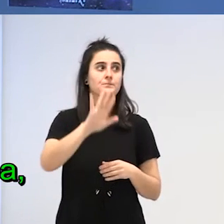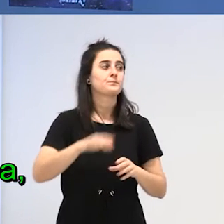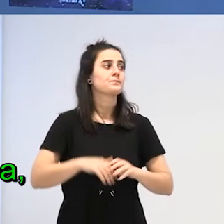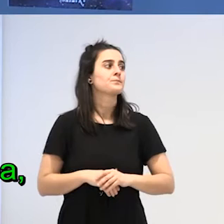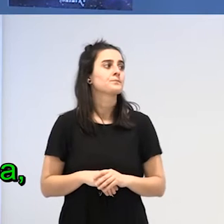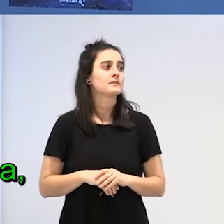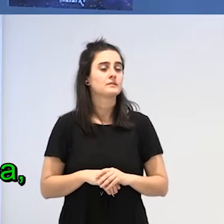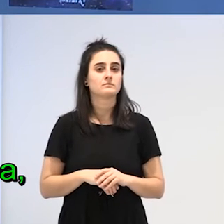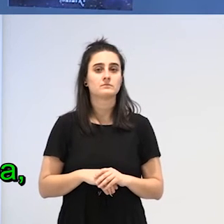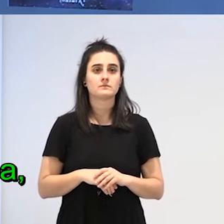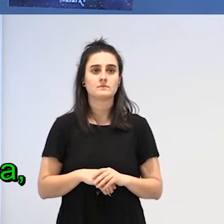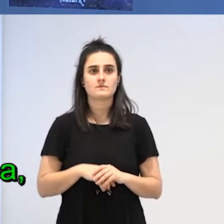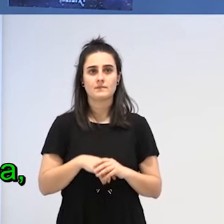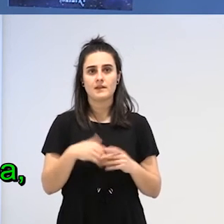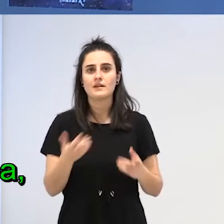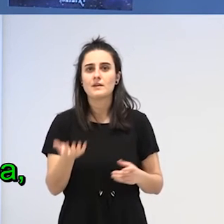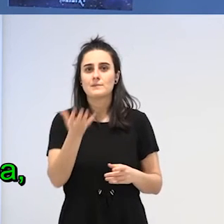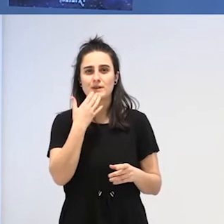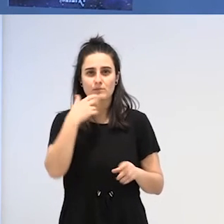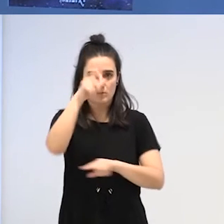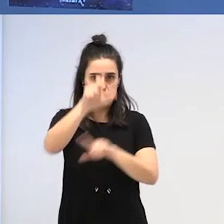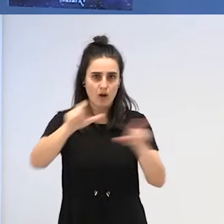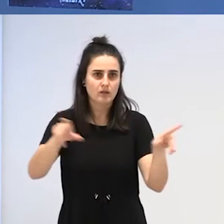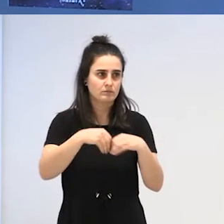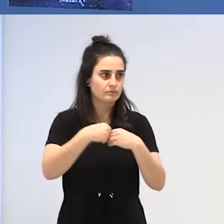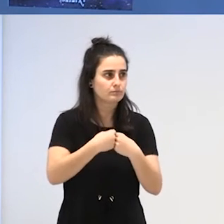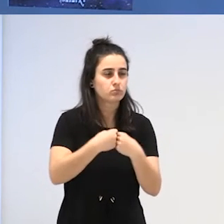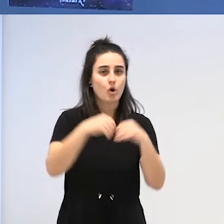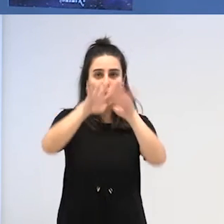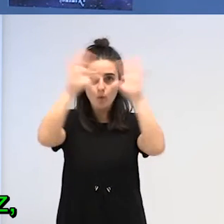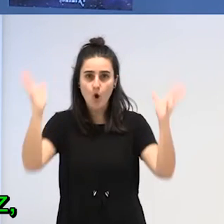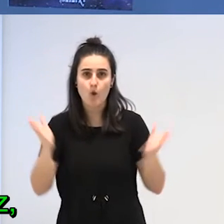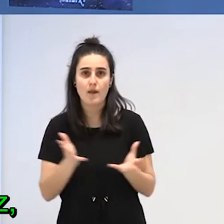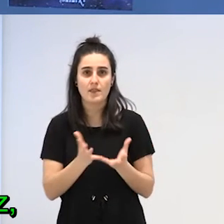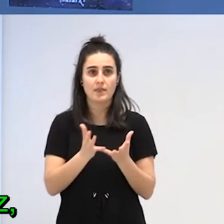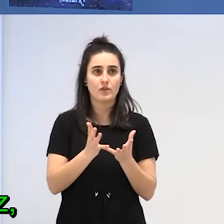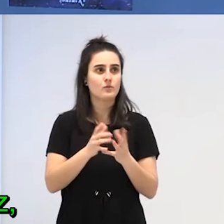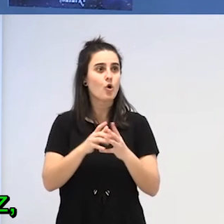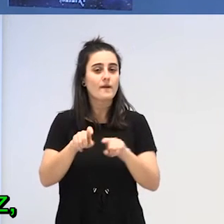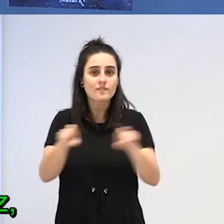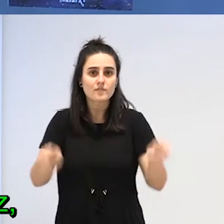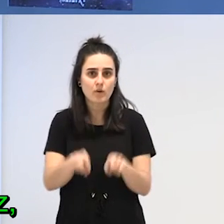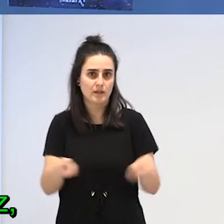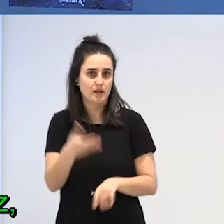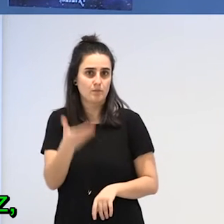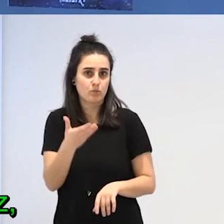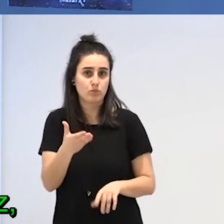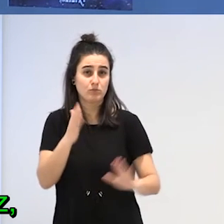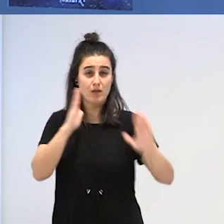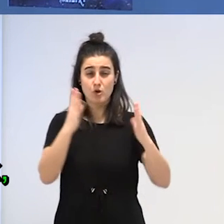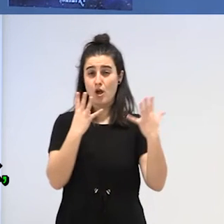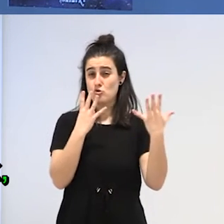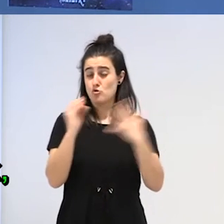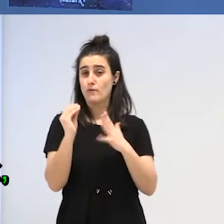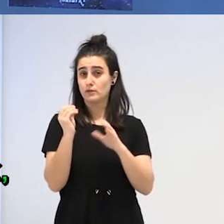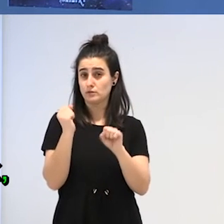Eta gaien artean, ba, gentrifikazioa, globalizazioa, informatikaren garrantzia, egia esan, 80etan idatziak dira, baina nire